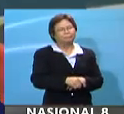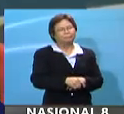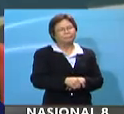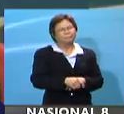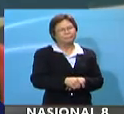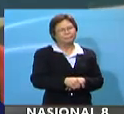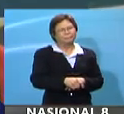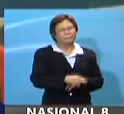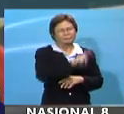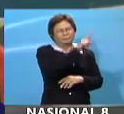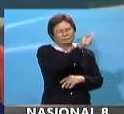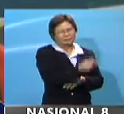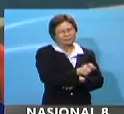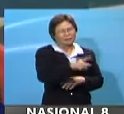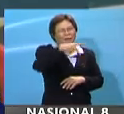antara yang